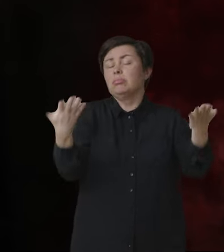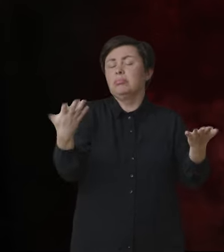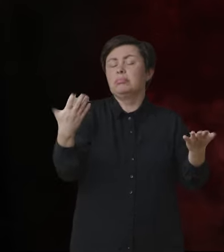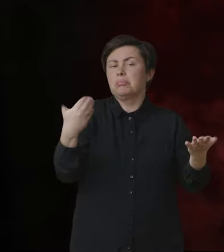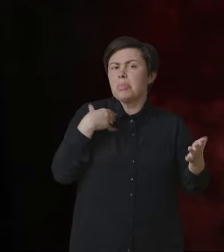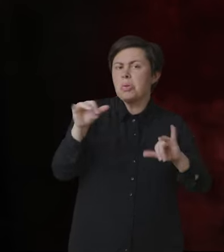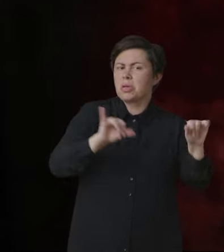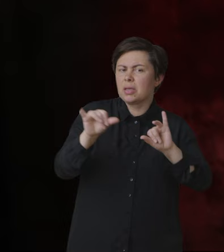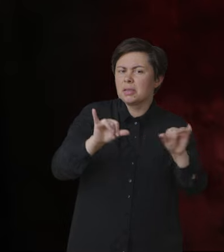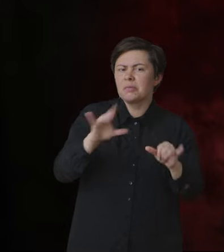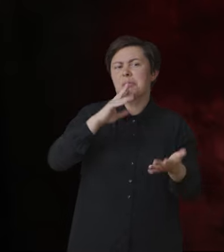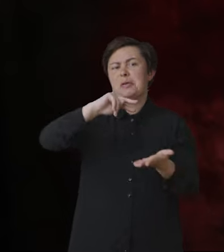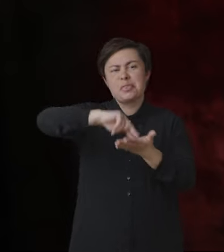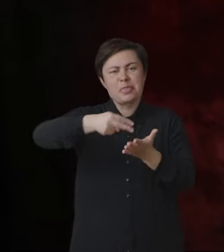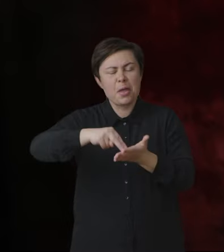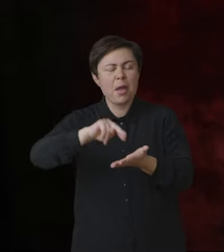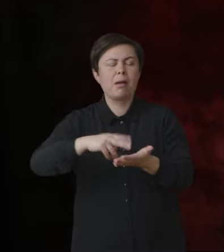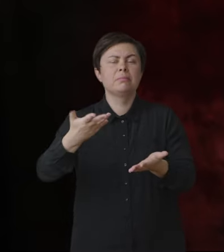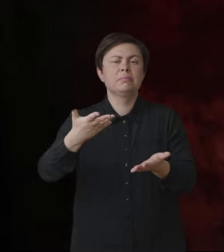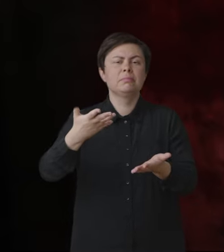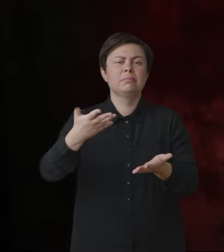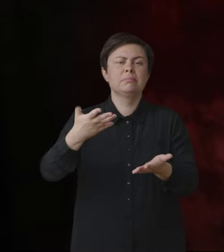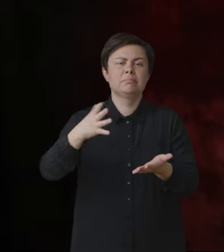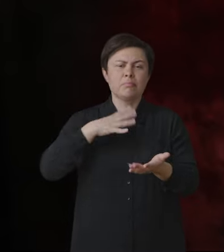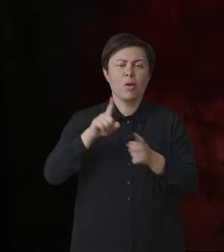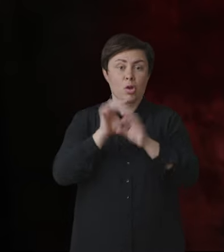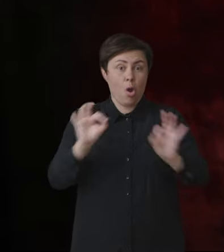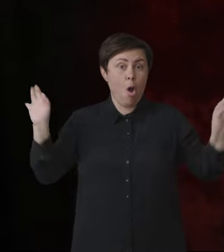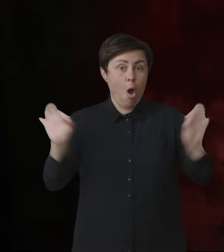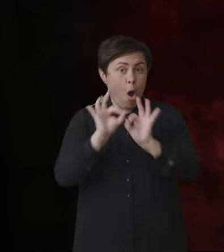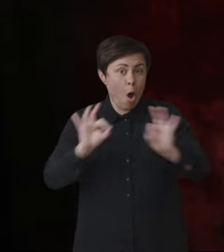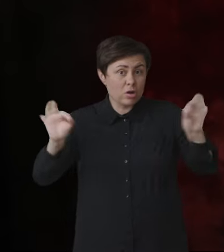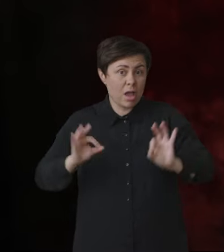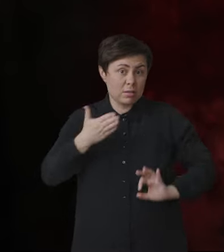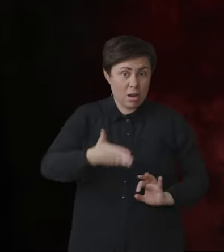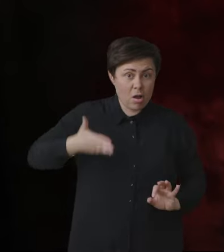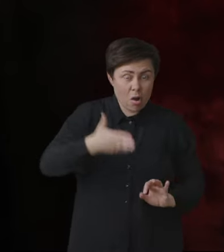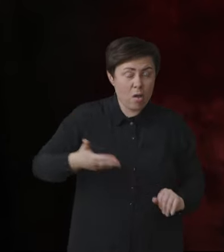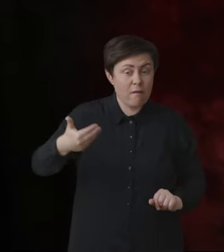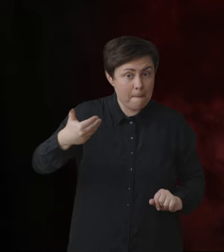No, były imprezy, były potańcówki, była orkiestra kolejowa, która grała.